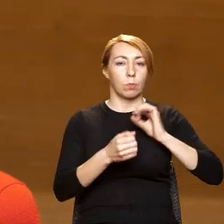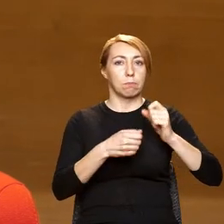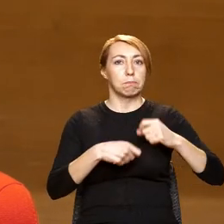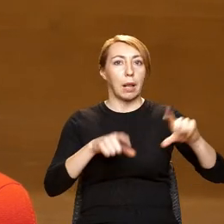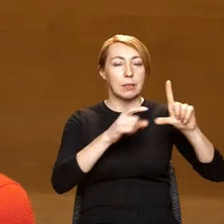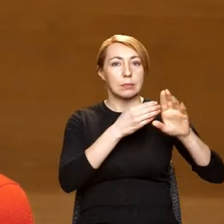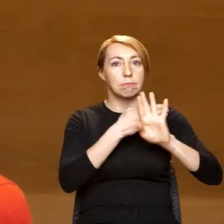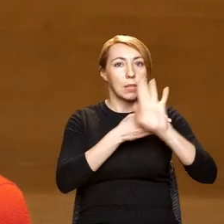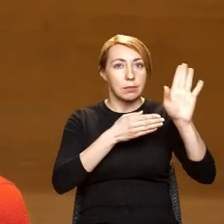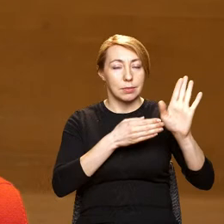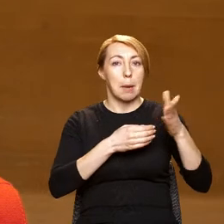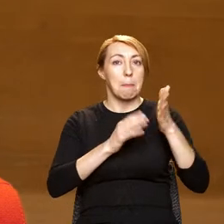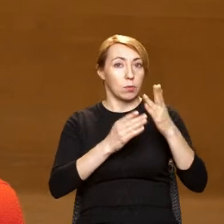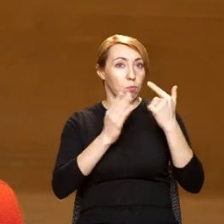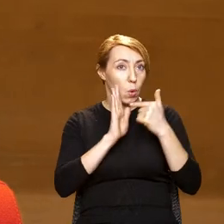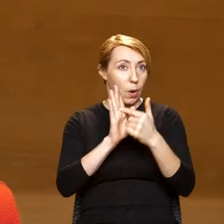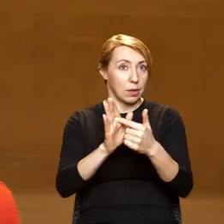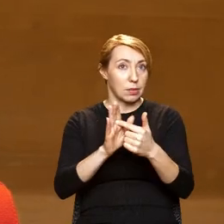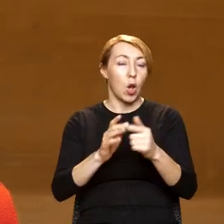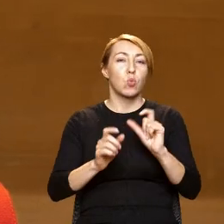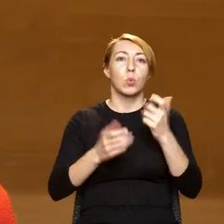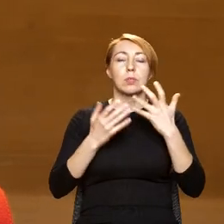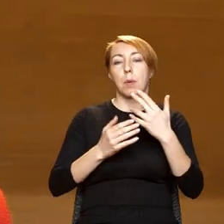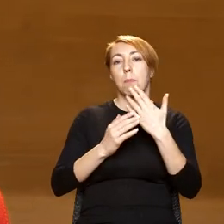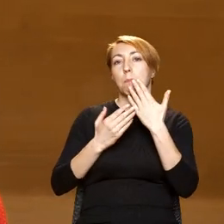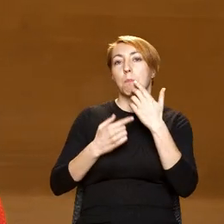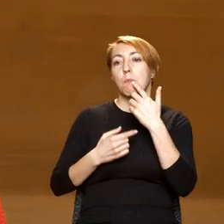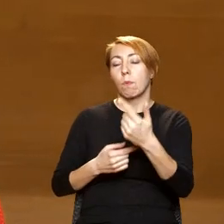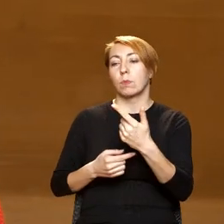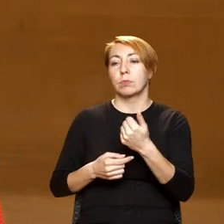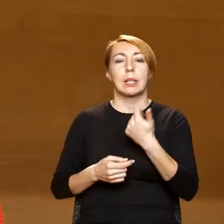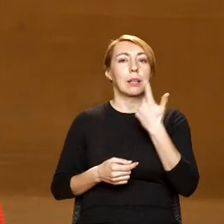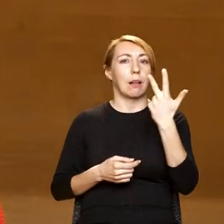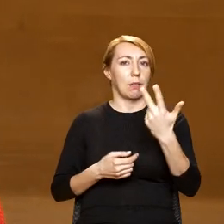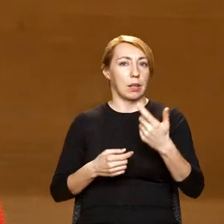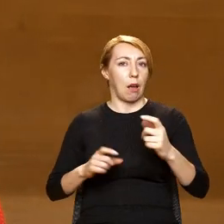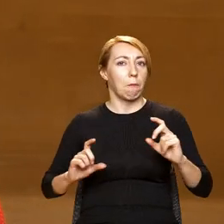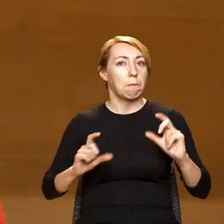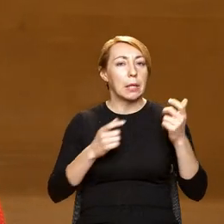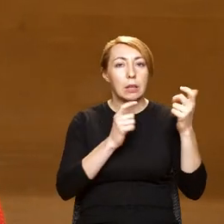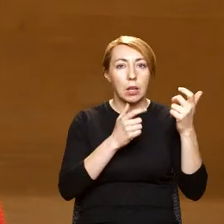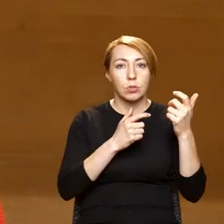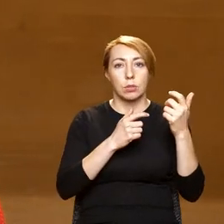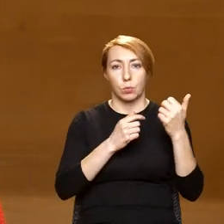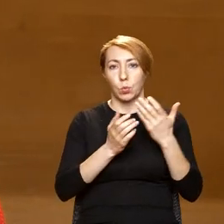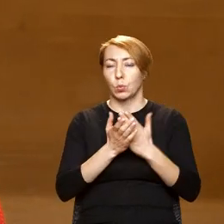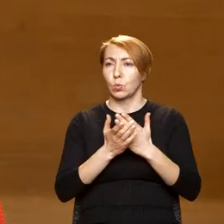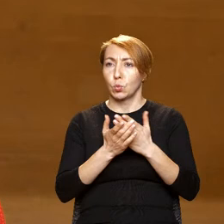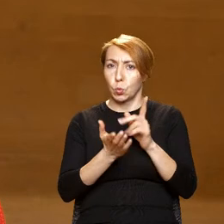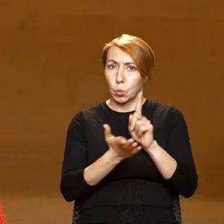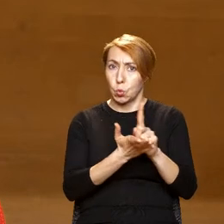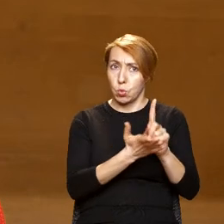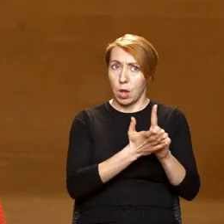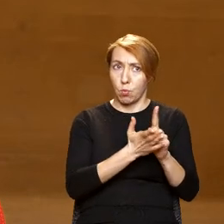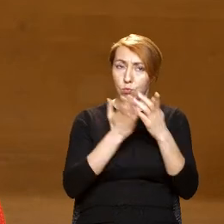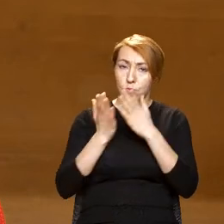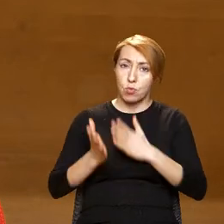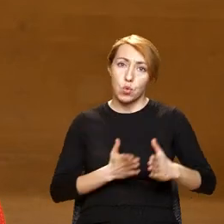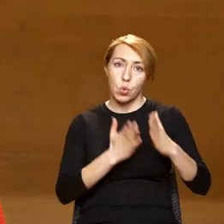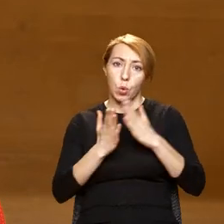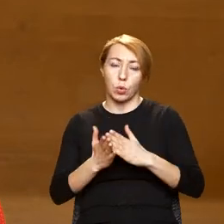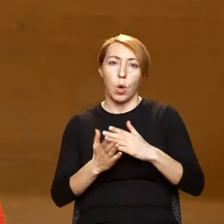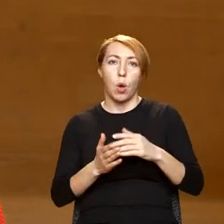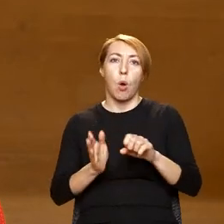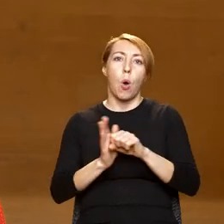to, o czym chciałabym dzisiaj państwu powiedzieć, o kilku wydarzeniach, właściwie już kilkunastu, które udało nam się przygotować od